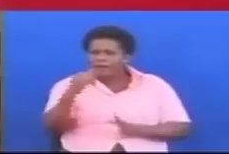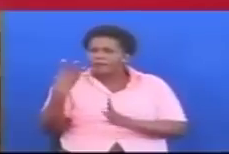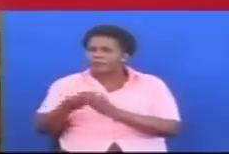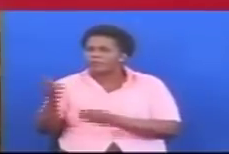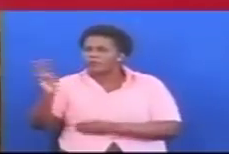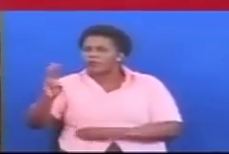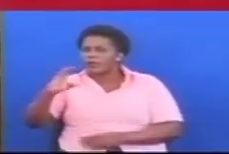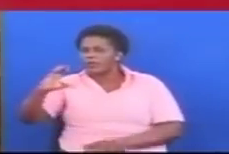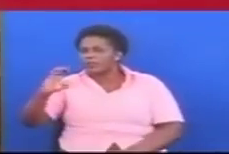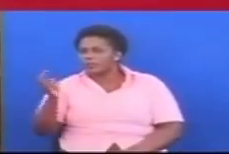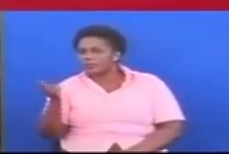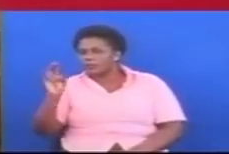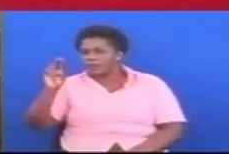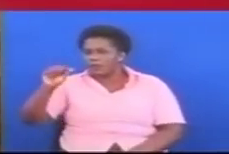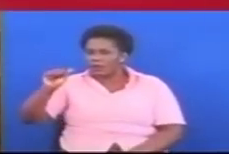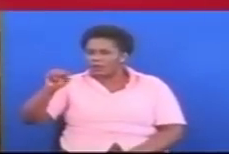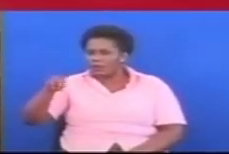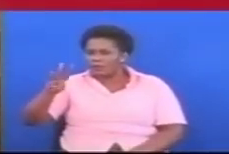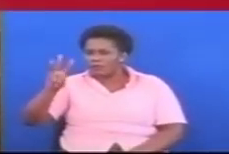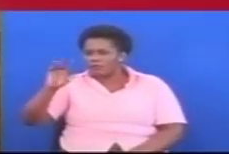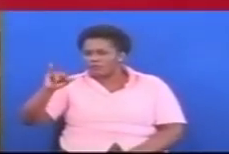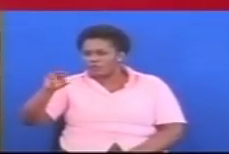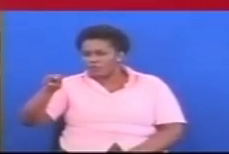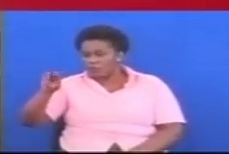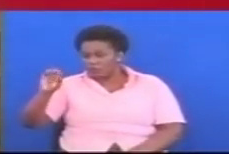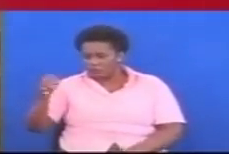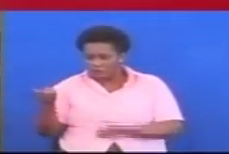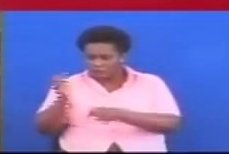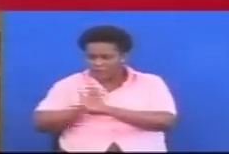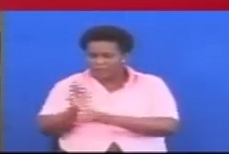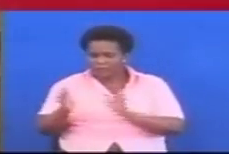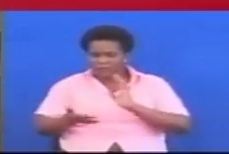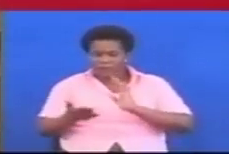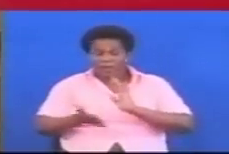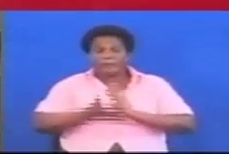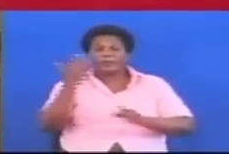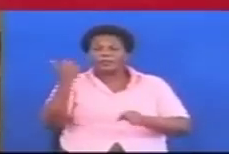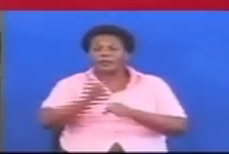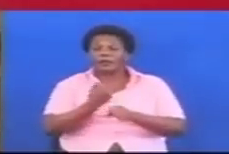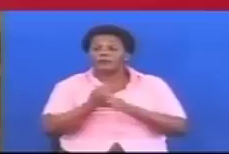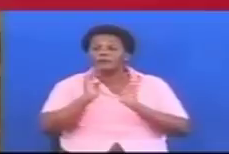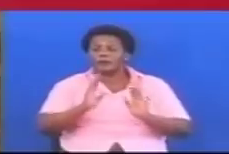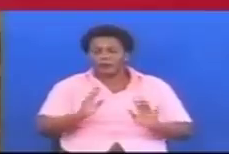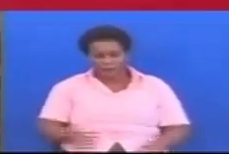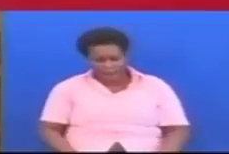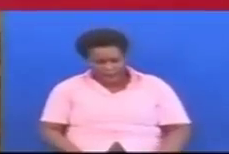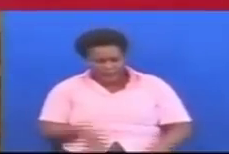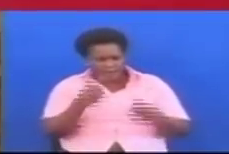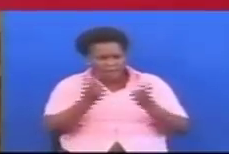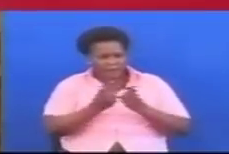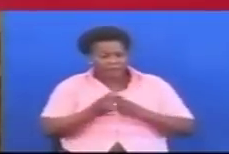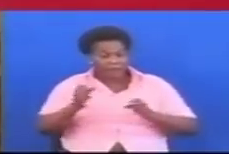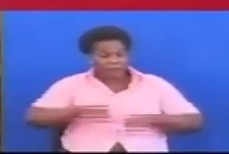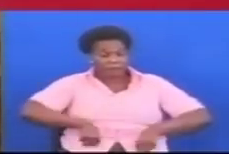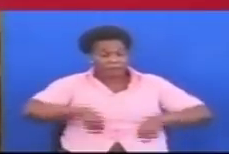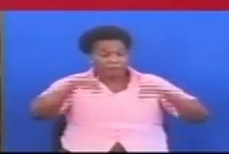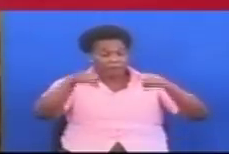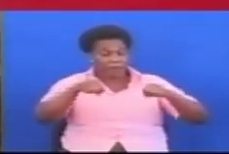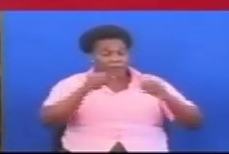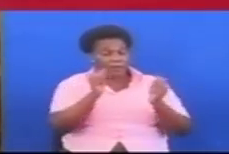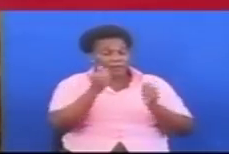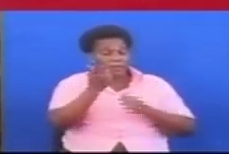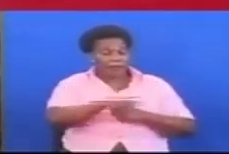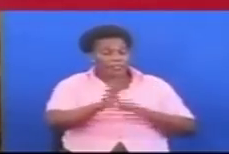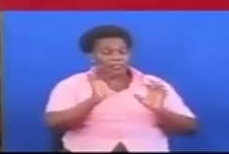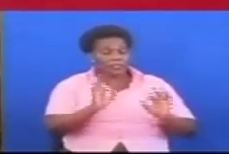anatarajia kukamilisha mwisho wa mwezi huu. Aidha, Mamlaka ya Maji Safi na Usafi wa Mazingira Dodoma inaendelea na utaratibu wa kupata mkopo